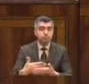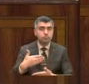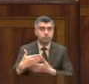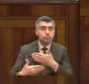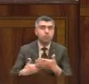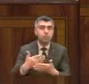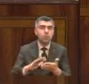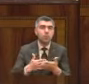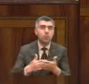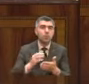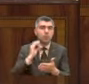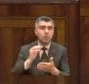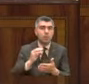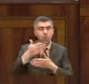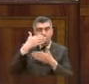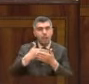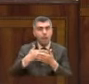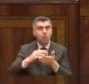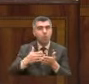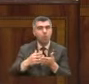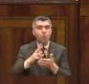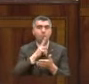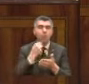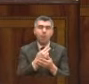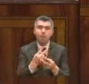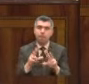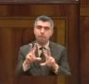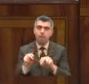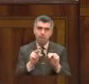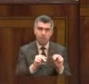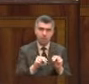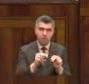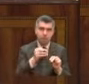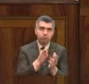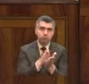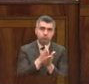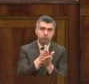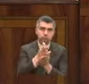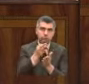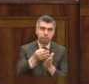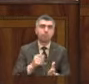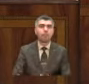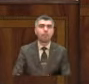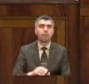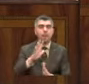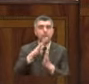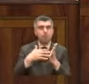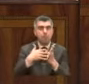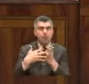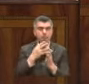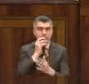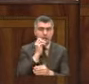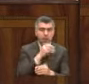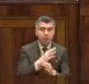على التزام ديال البلاد ديالنا وتؤكد عليها هذه الحكومه، واذا مسار الحمد لله مسار تصاعدي. اتحدث عن البرنامج الوطني للنفايات